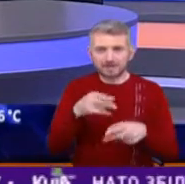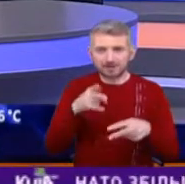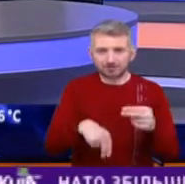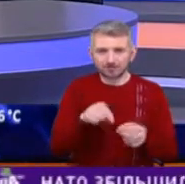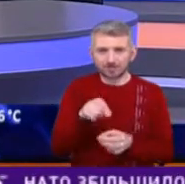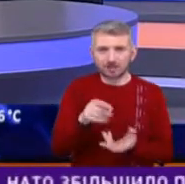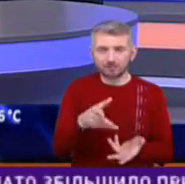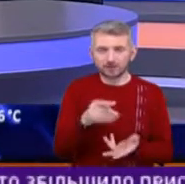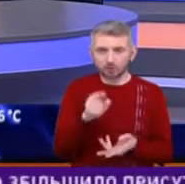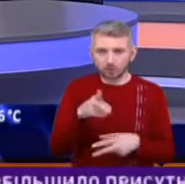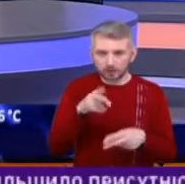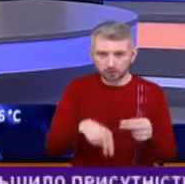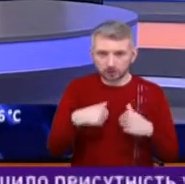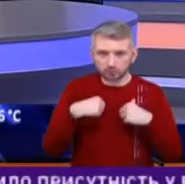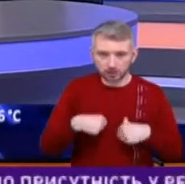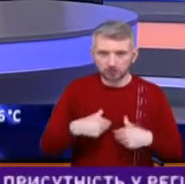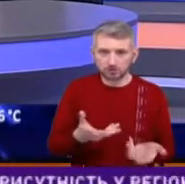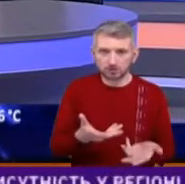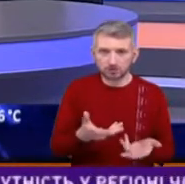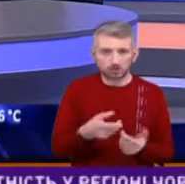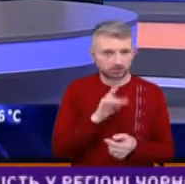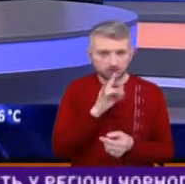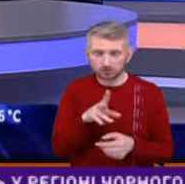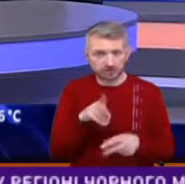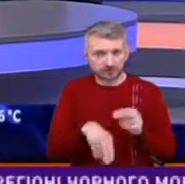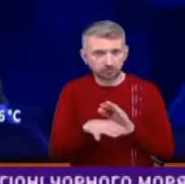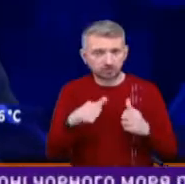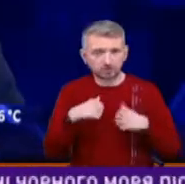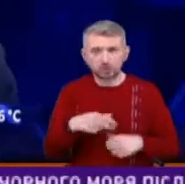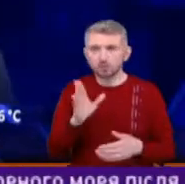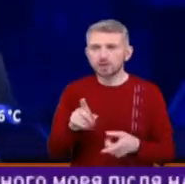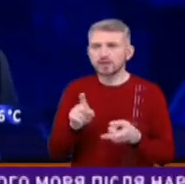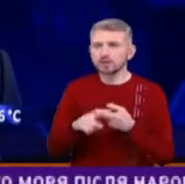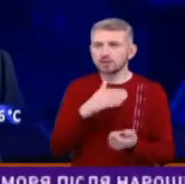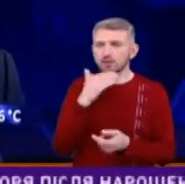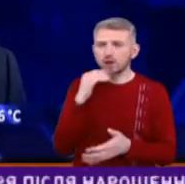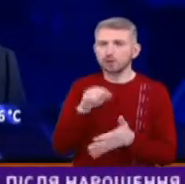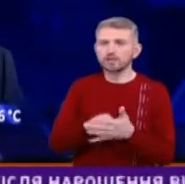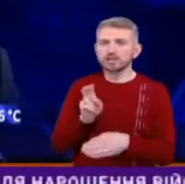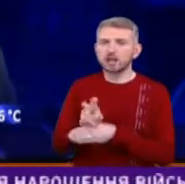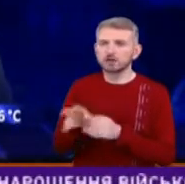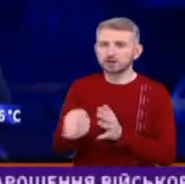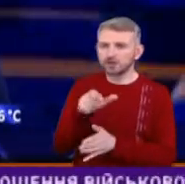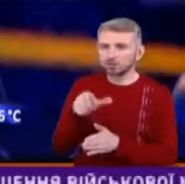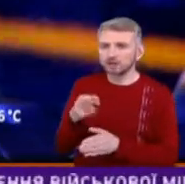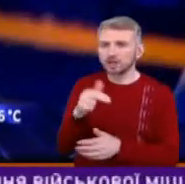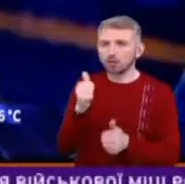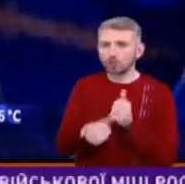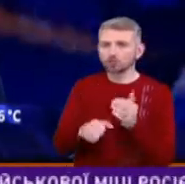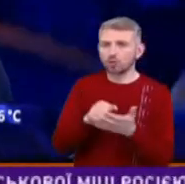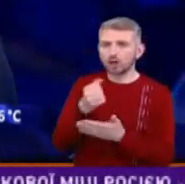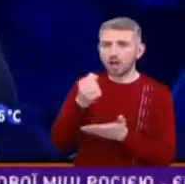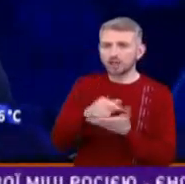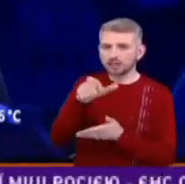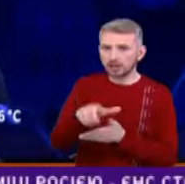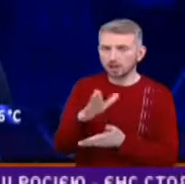там, воно закінчиться спокійно, воно ж не закінчиться спокійно. Залежатиме, звичайно, ще багато від явки виборців, вона буде для кожного кандидата мати